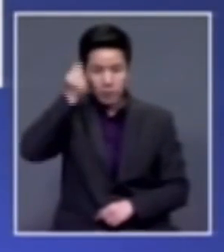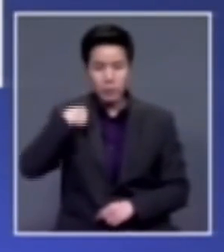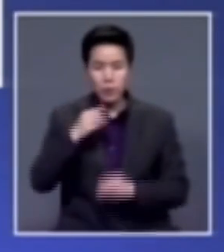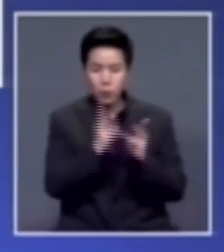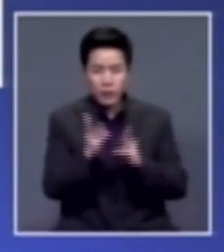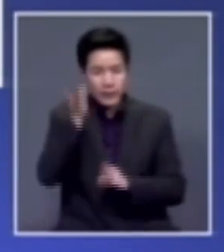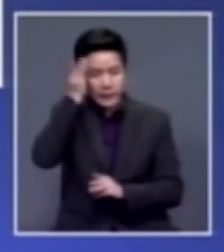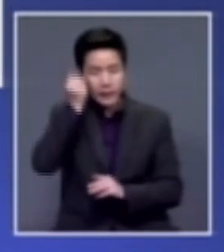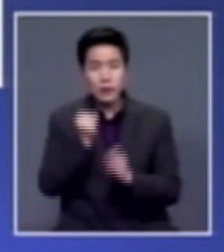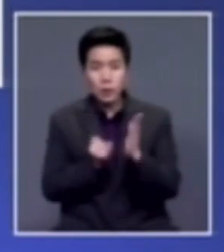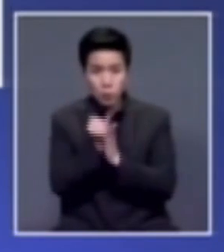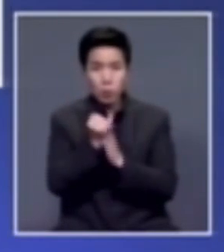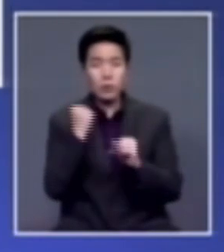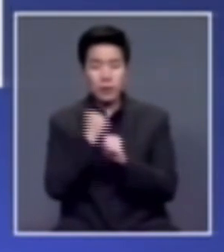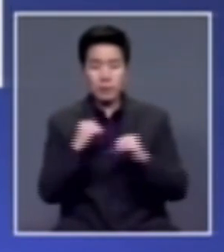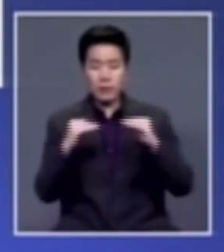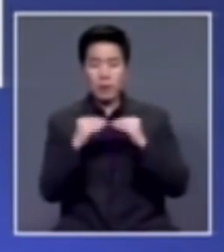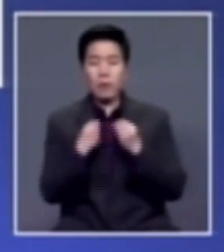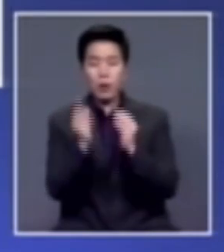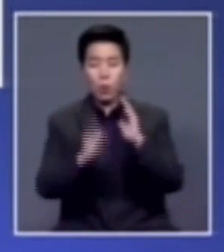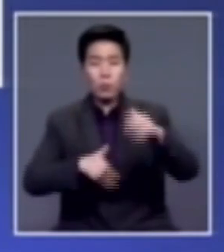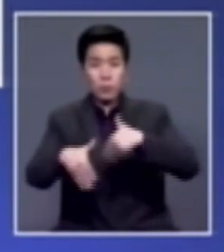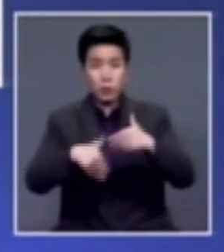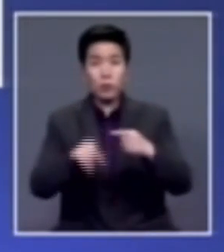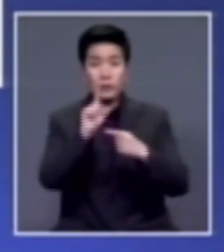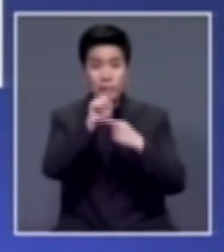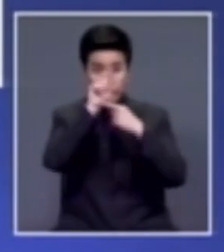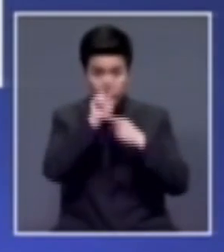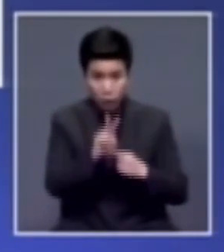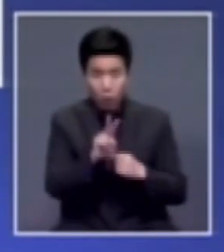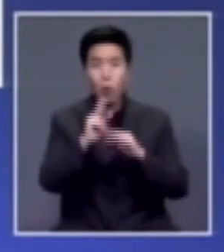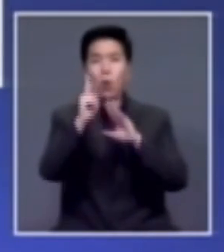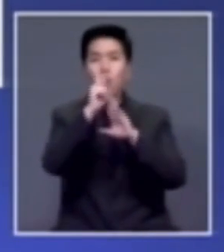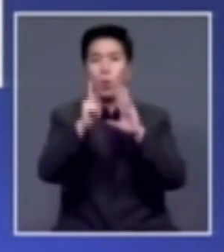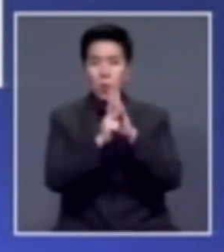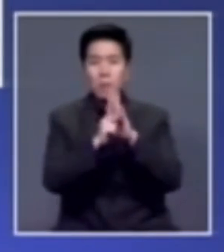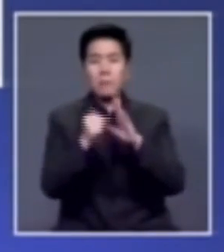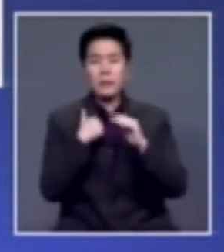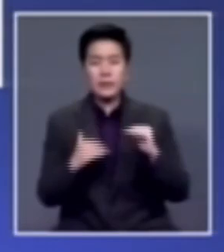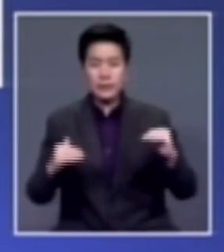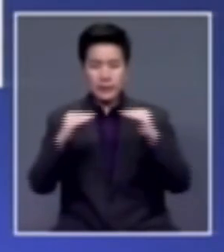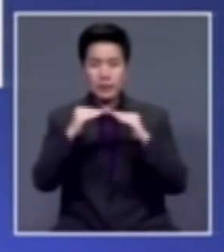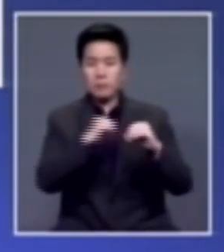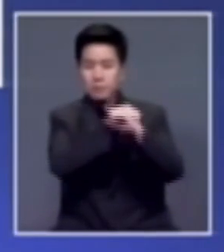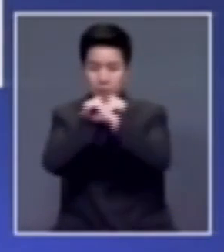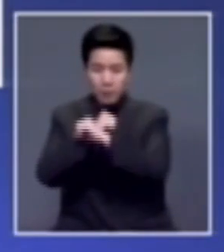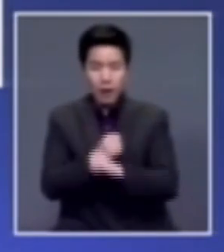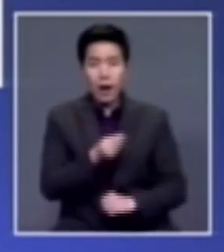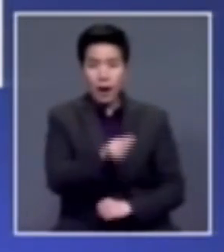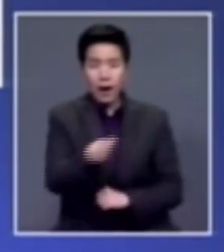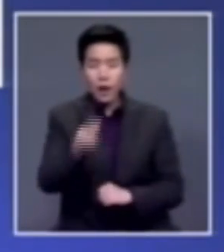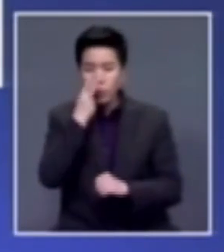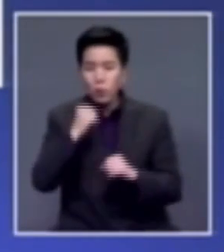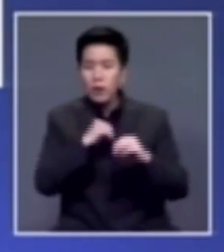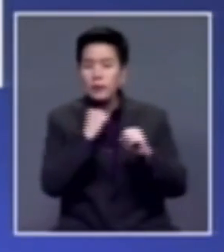ถูกต้องและมีความยุติธรรมให้กับประชาชน 2. กฎหมายไม่ว่าประเทศใดมีไว้เพื่อรักษาสิทธิ์รักษาความปลอดภัยรักษาความสง